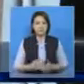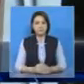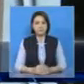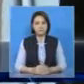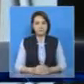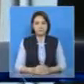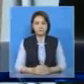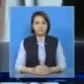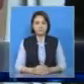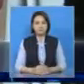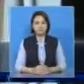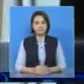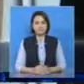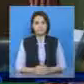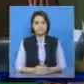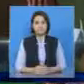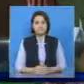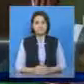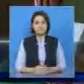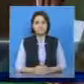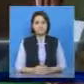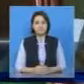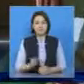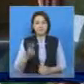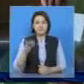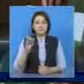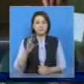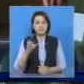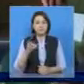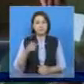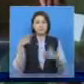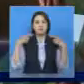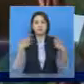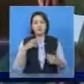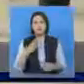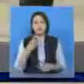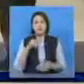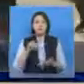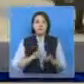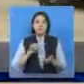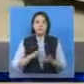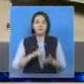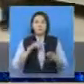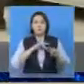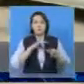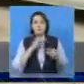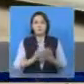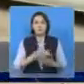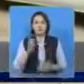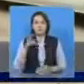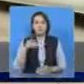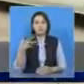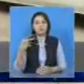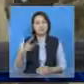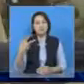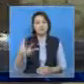Құдайдың енді бір құтқарғаны шығар. Ғизат Тоқтабаев маршал Чойковтың қарамағындағы әскерде болған. Тіпті Украинада